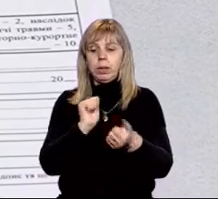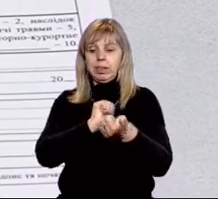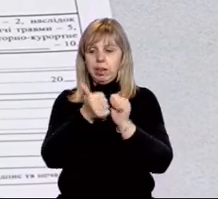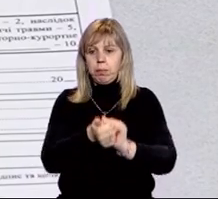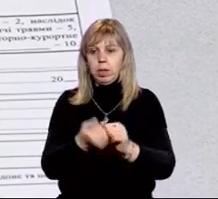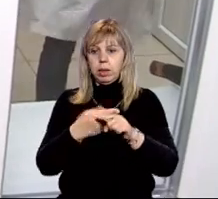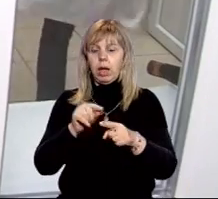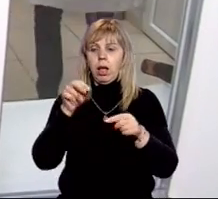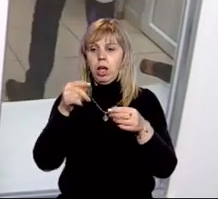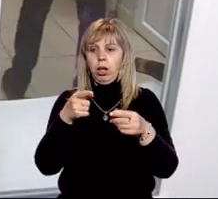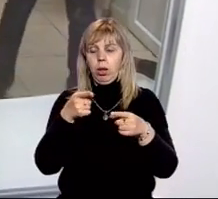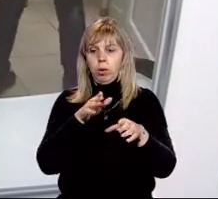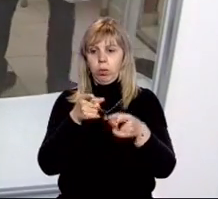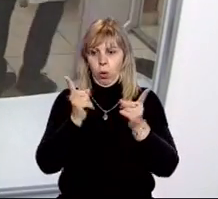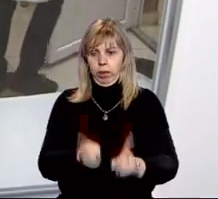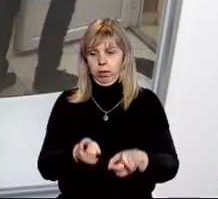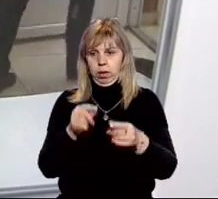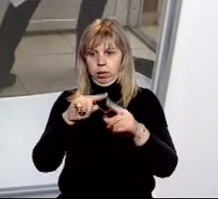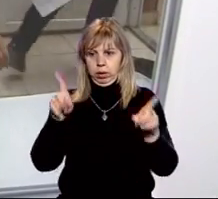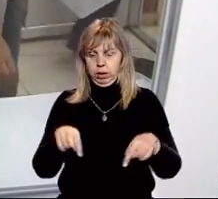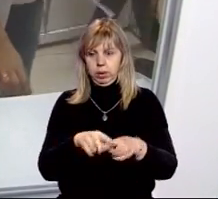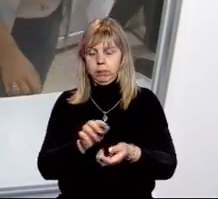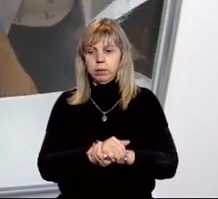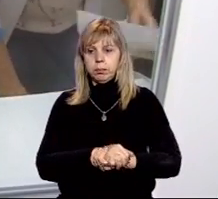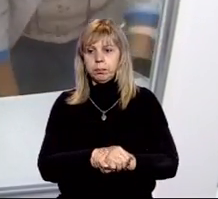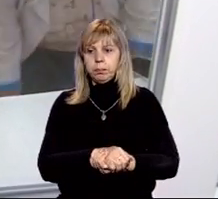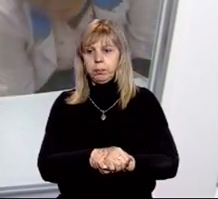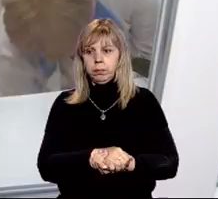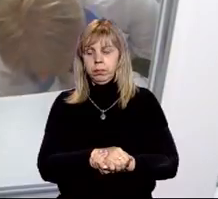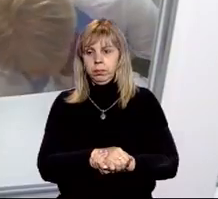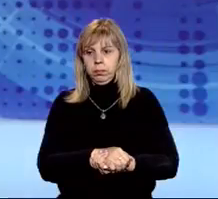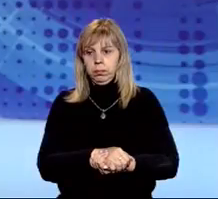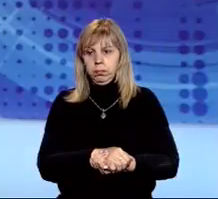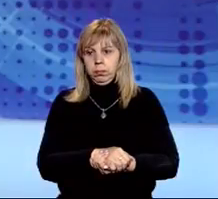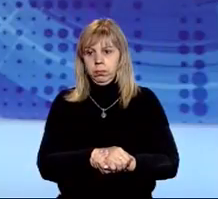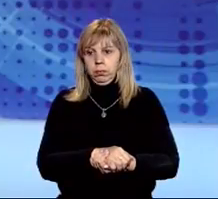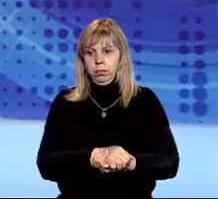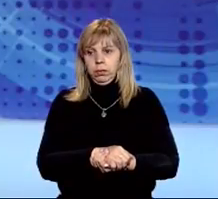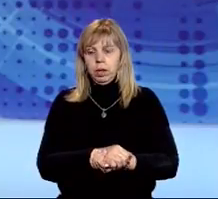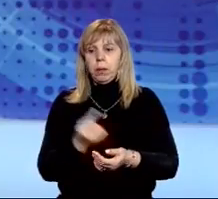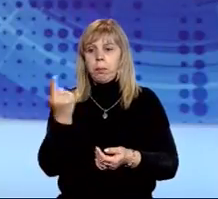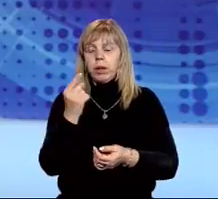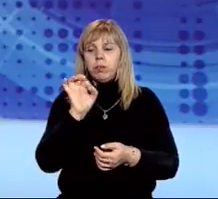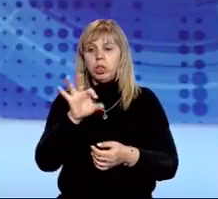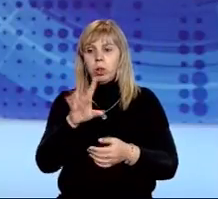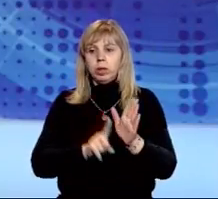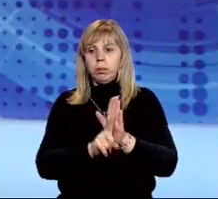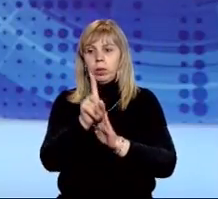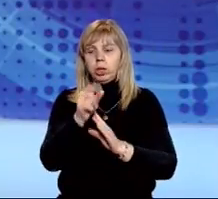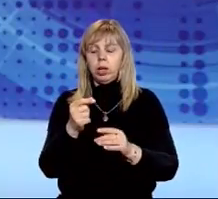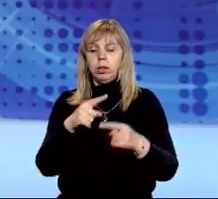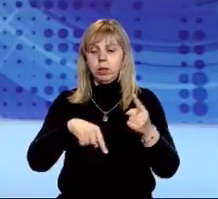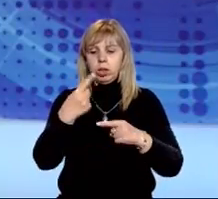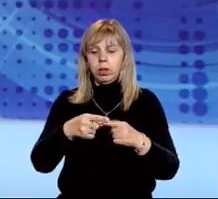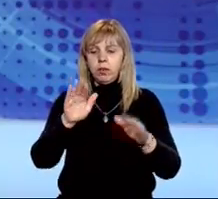на лікарняний лист. Оксана Ушакова, Олексій Єгоров. Новини на Суспільному. З 1 жовтня розпочинається